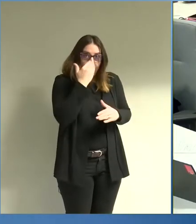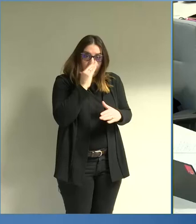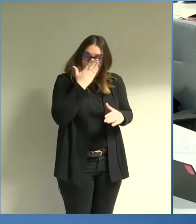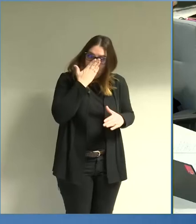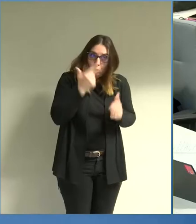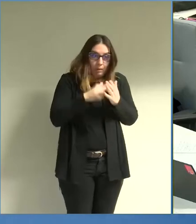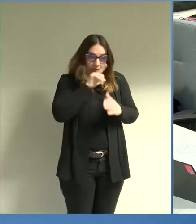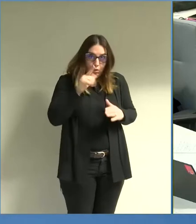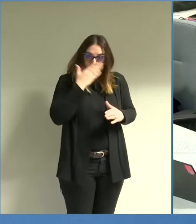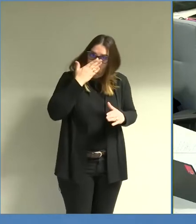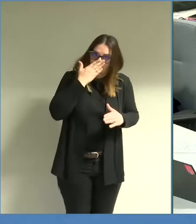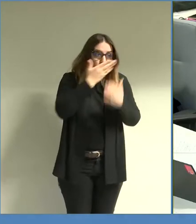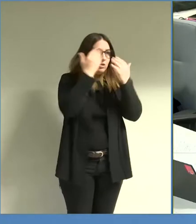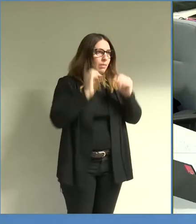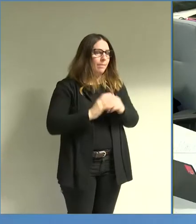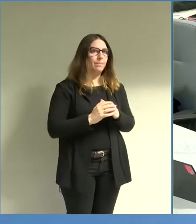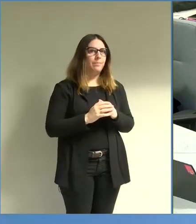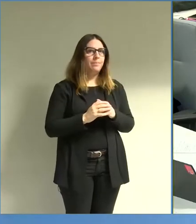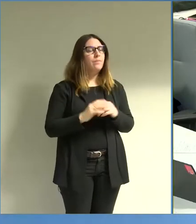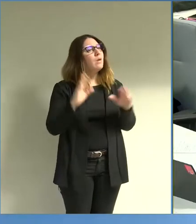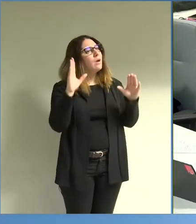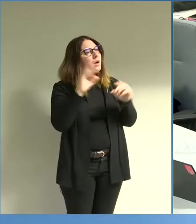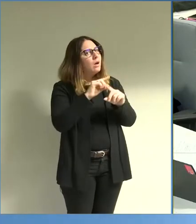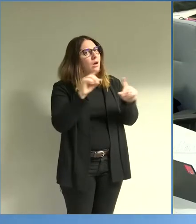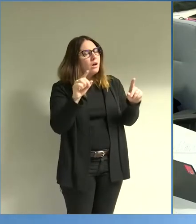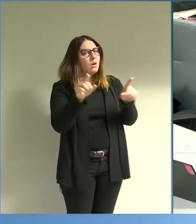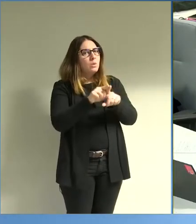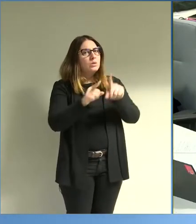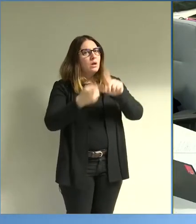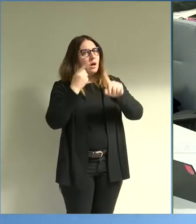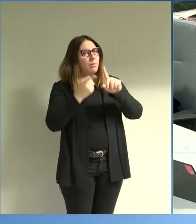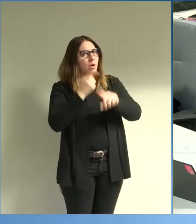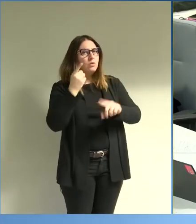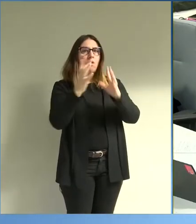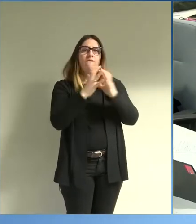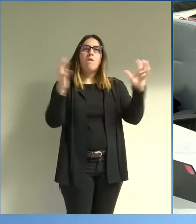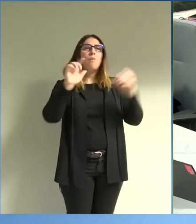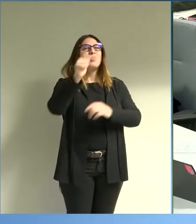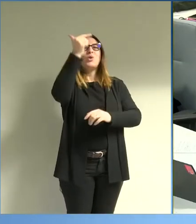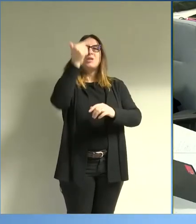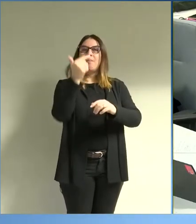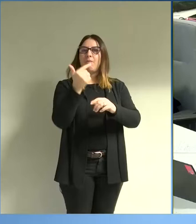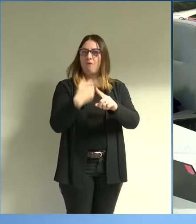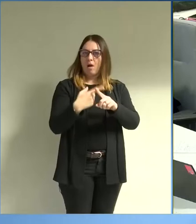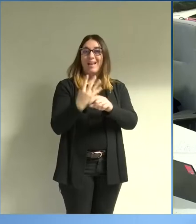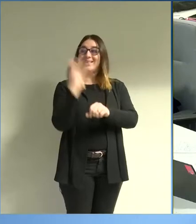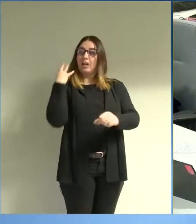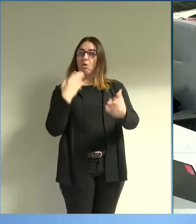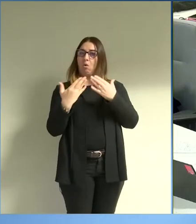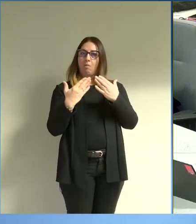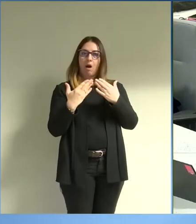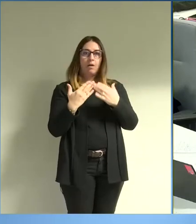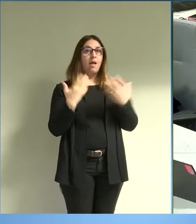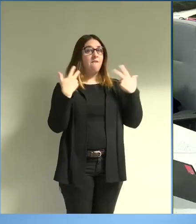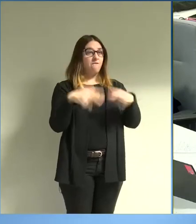2022 il faut aussi noter que lors de cette 2 7 secondes forum donc par rapport à il ya quatre ans il y aura beaucoup plus la mobilisation de la